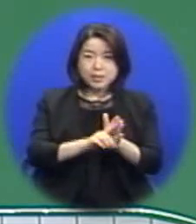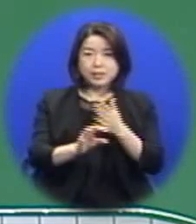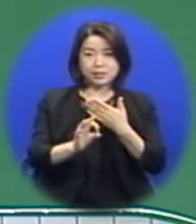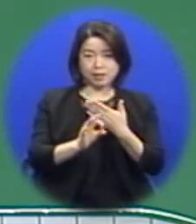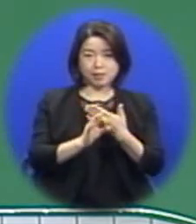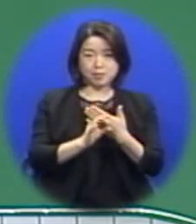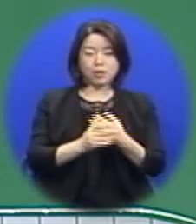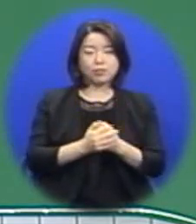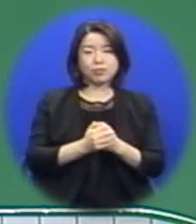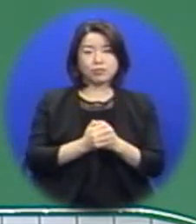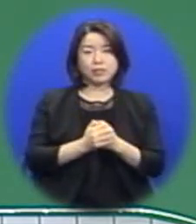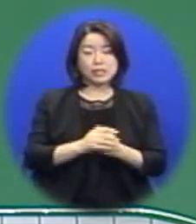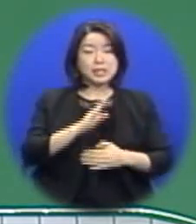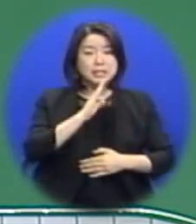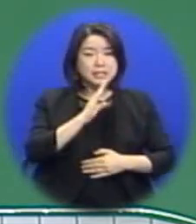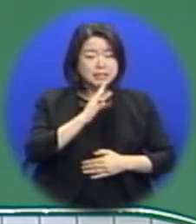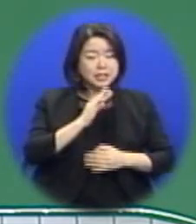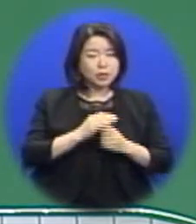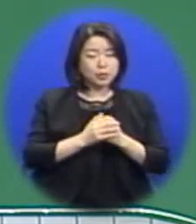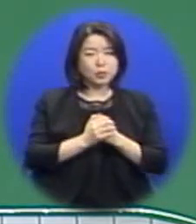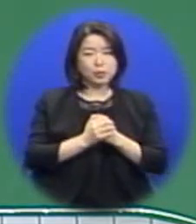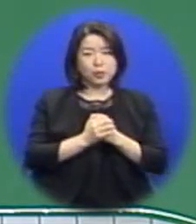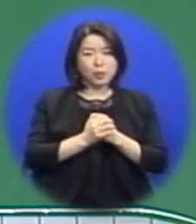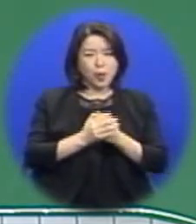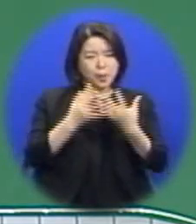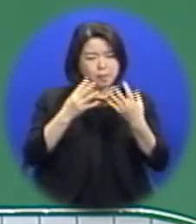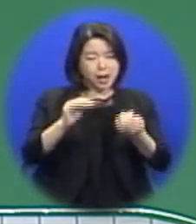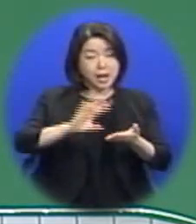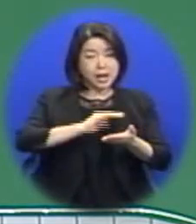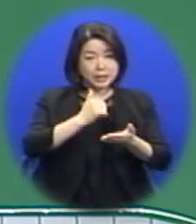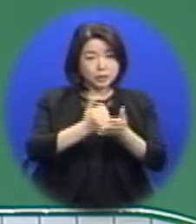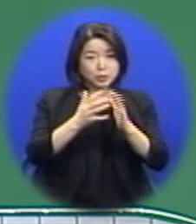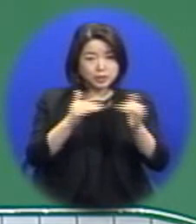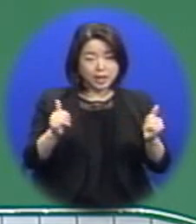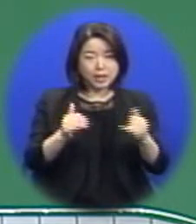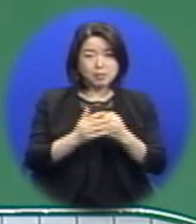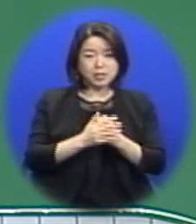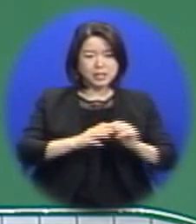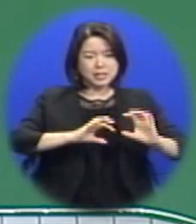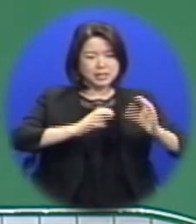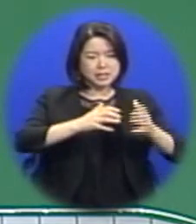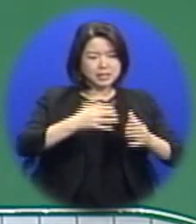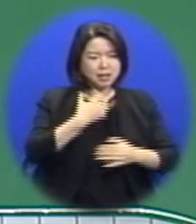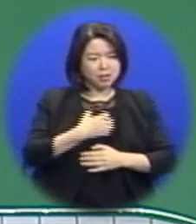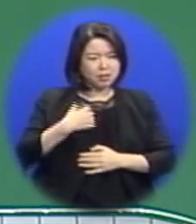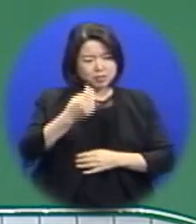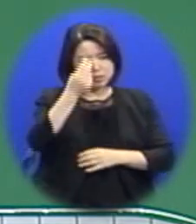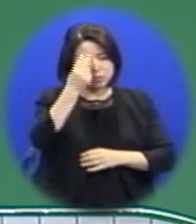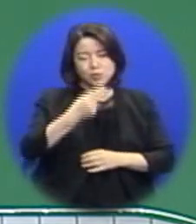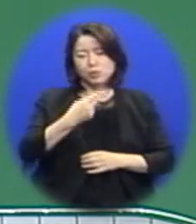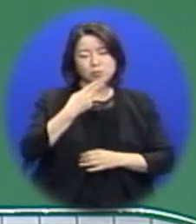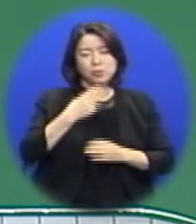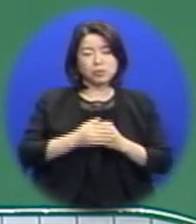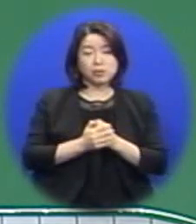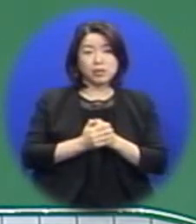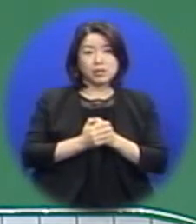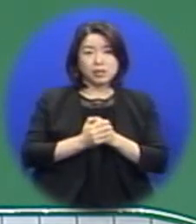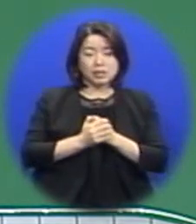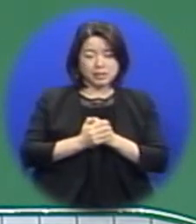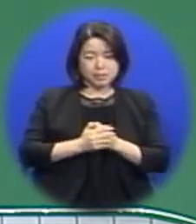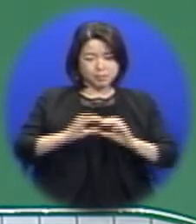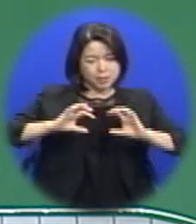하면서도 실제로 많은 그리스도인들이 세상 염려와 근심 속에 삽니다. 그리고 세상의